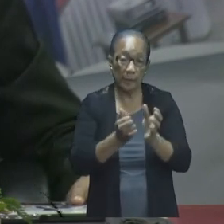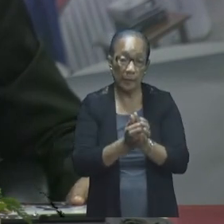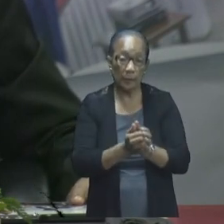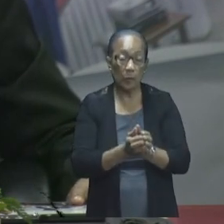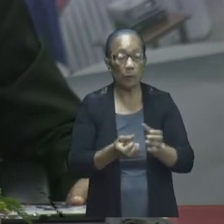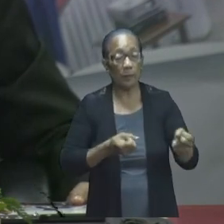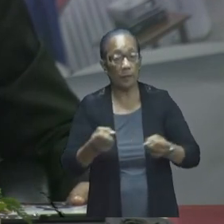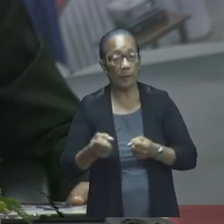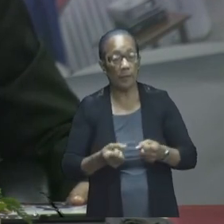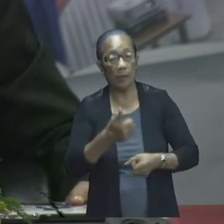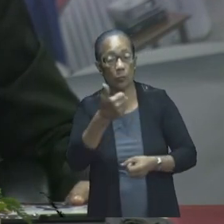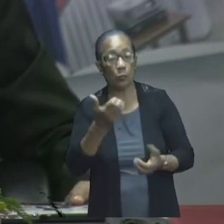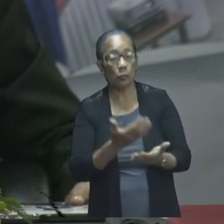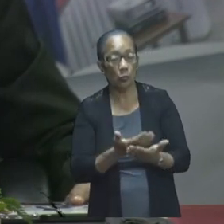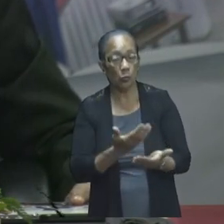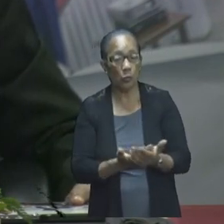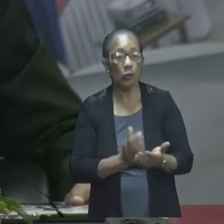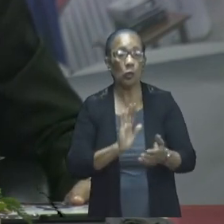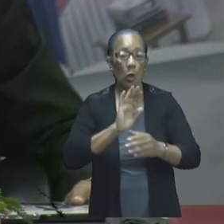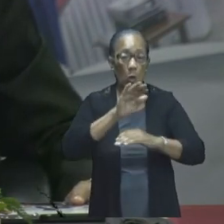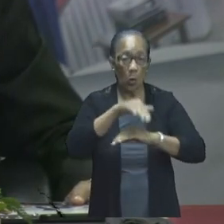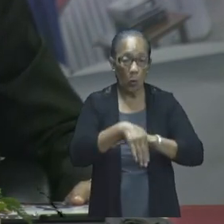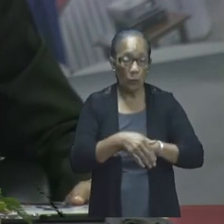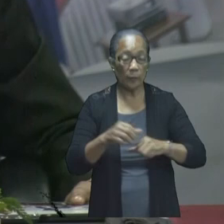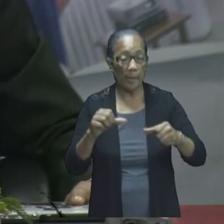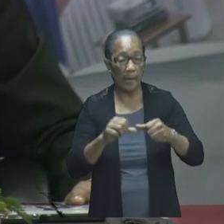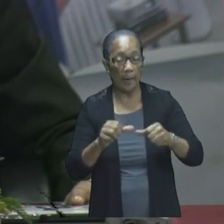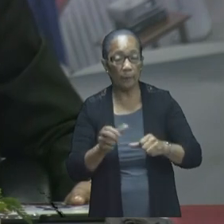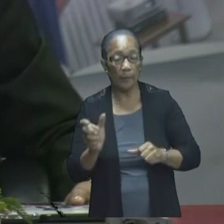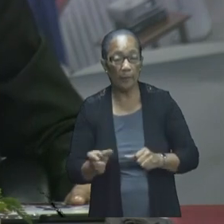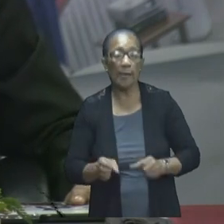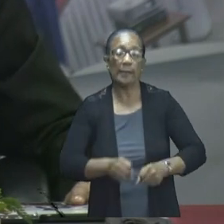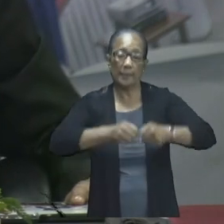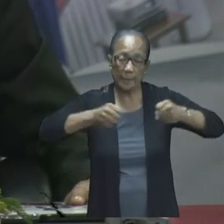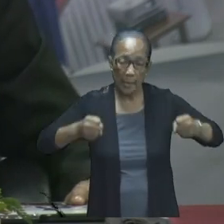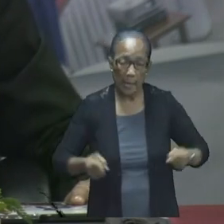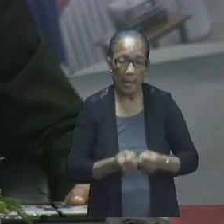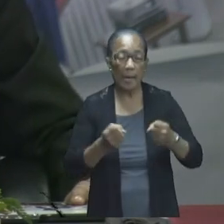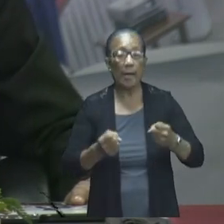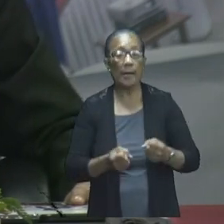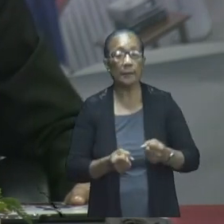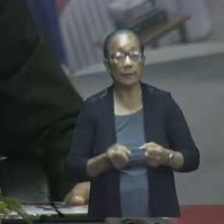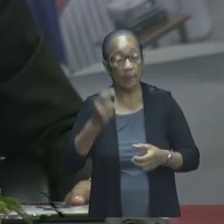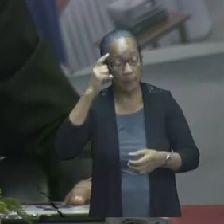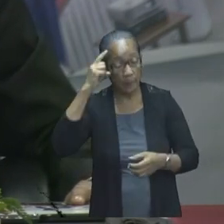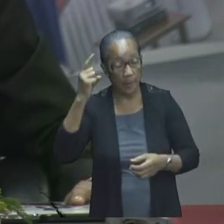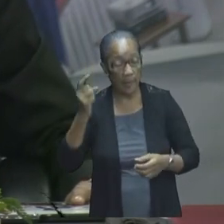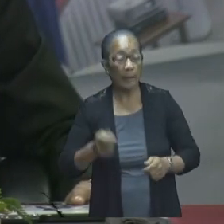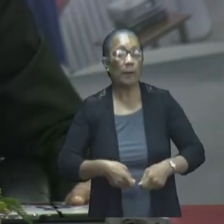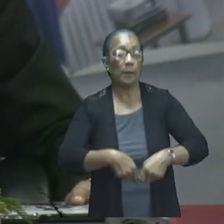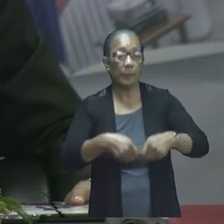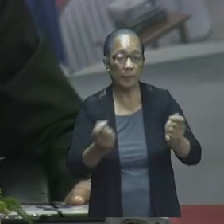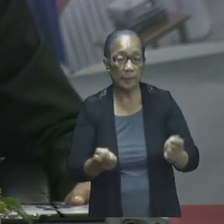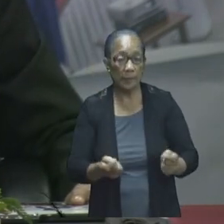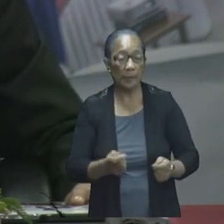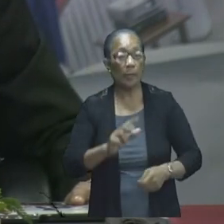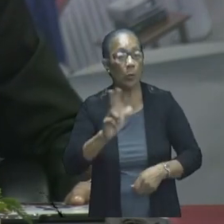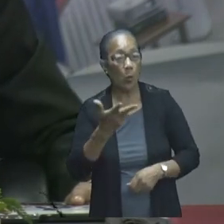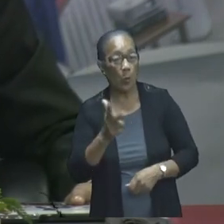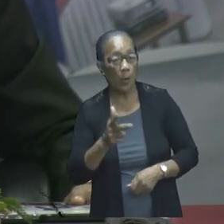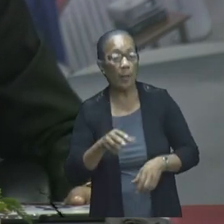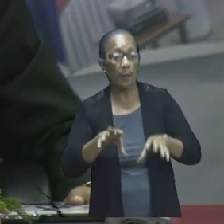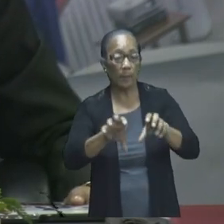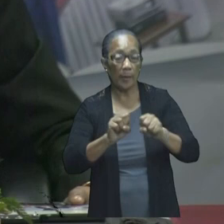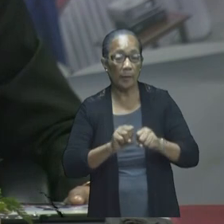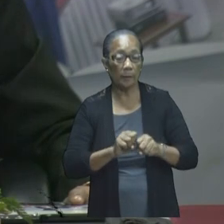en ness puur voor op met betrekking tot public sector gewoon een echte actie plan gepresenteerd welke maatregelen allemaal ze trappen gaan worden eerst de maatregel de regering let